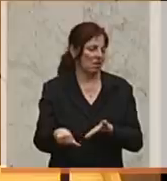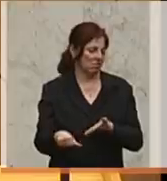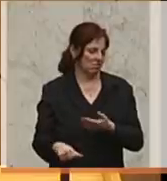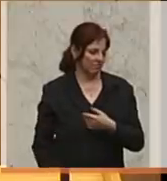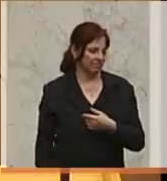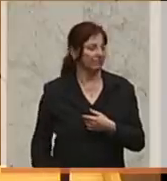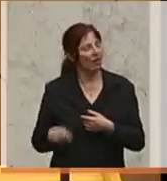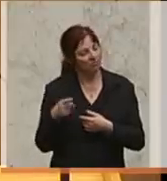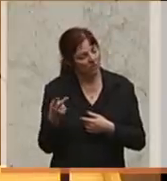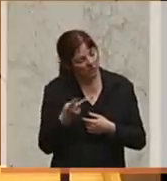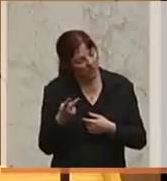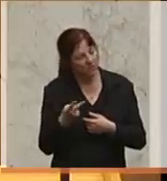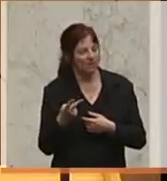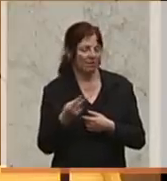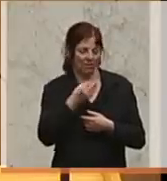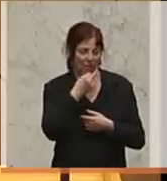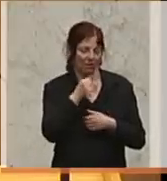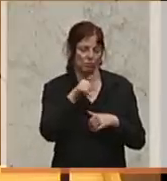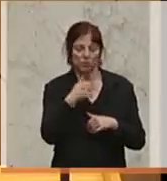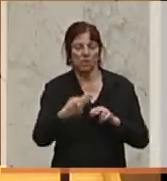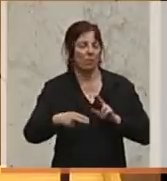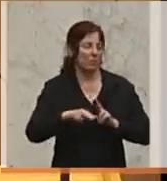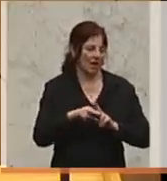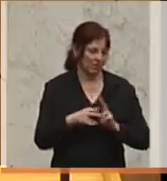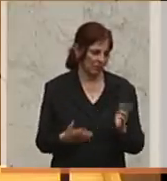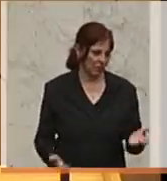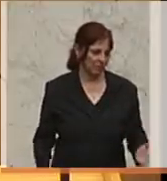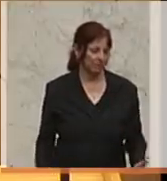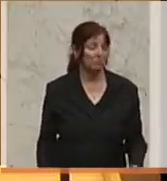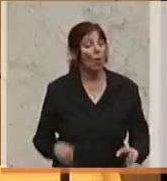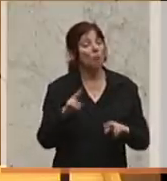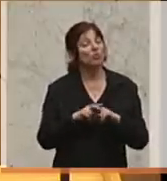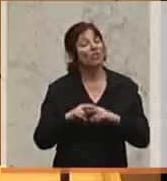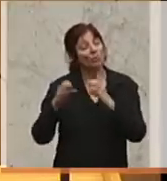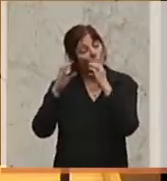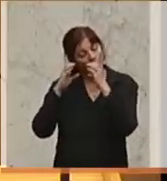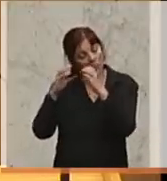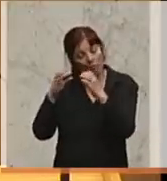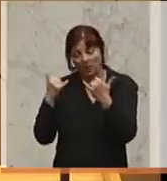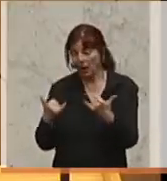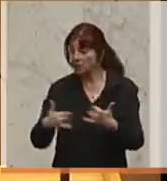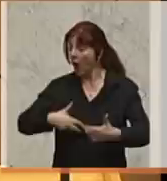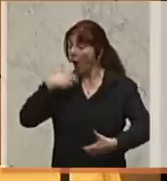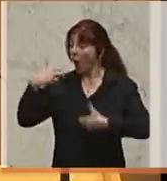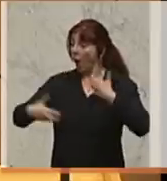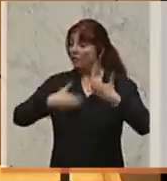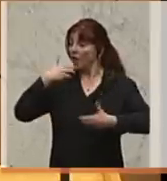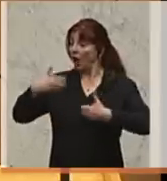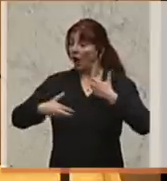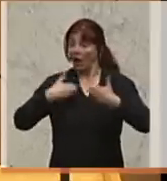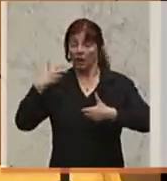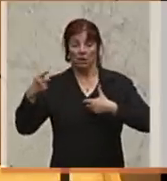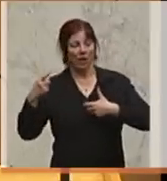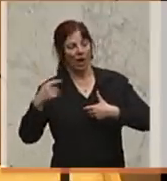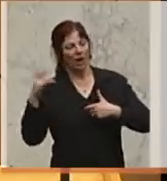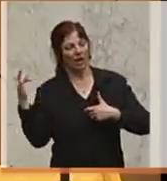zwei Grundsatzfragen, die immer beantwortet werden müssen. Und wenn die ÖVP jetzt ganz aufgeregt in Richtung